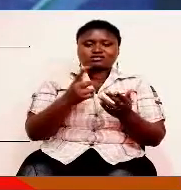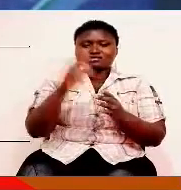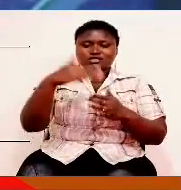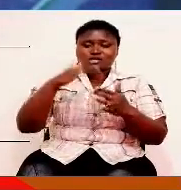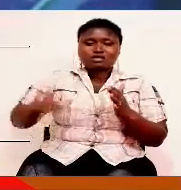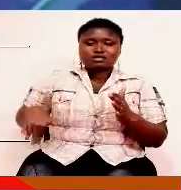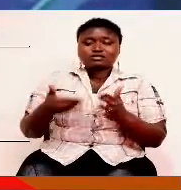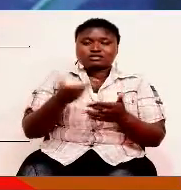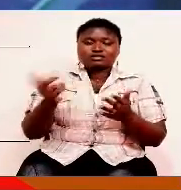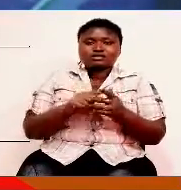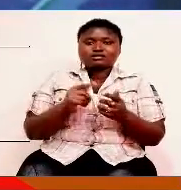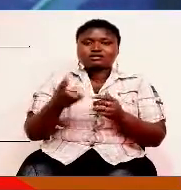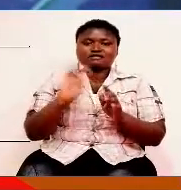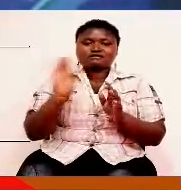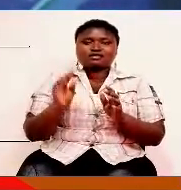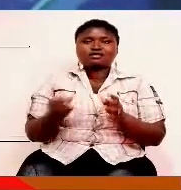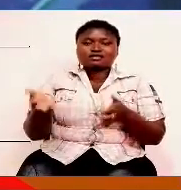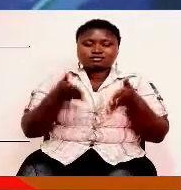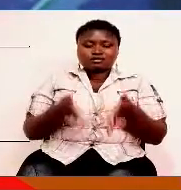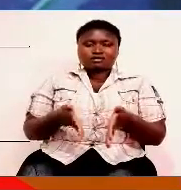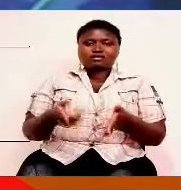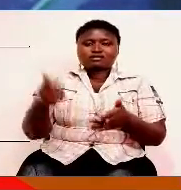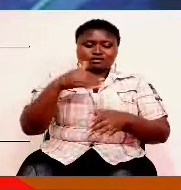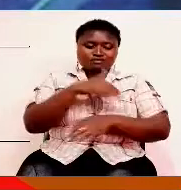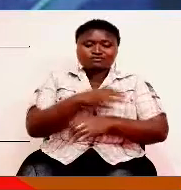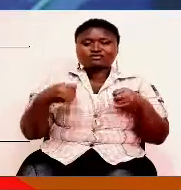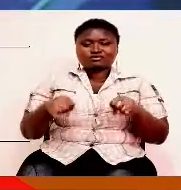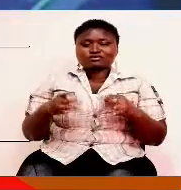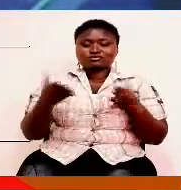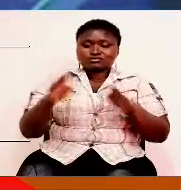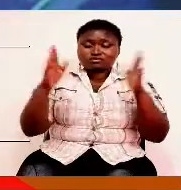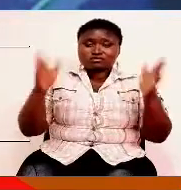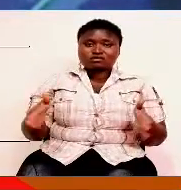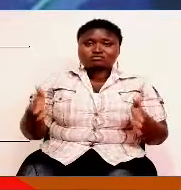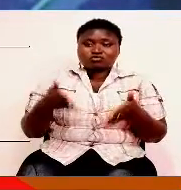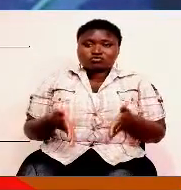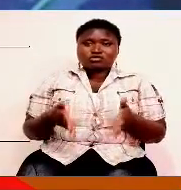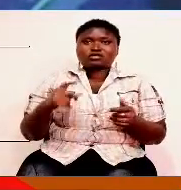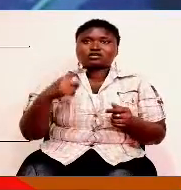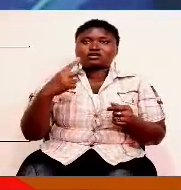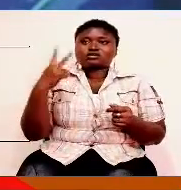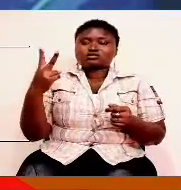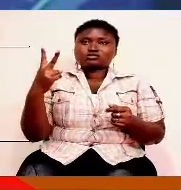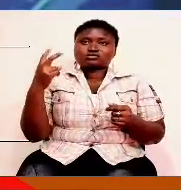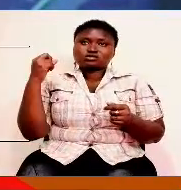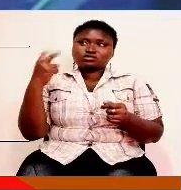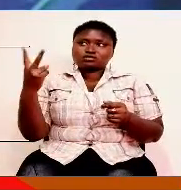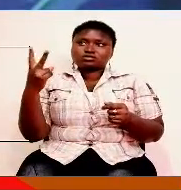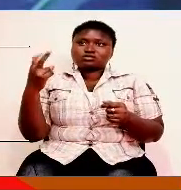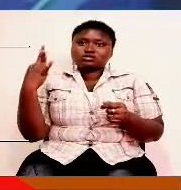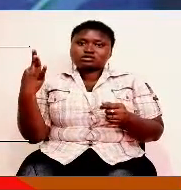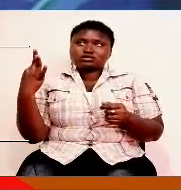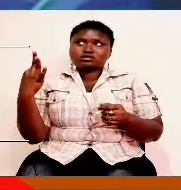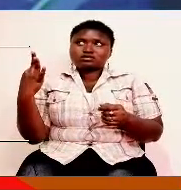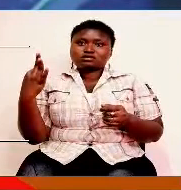ni twagiuka ni guo tukorwo tugithuwira maria marikiti ya gukinya methaini ito ya Moohoro umuthi ari tariki 23 mweri no